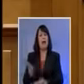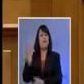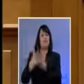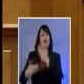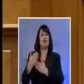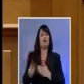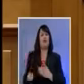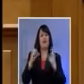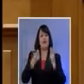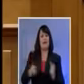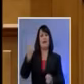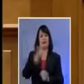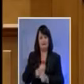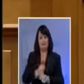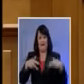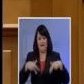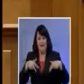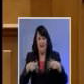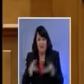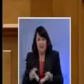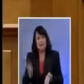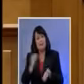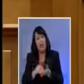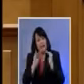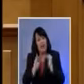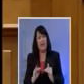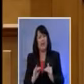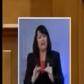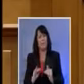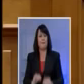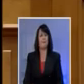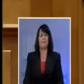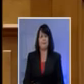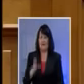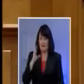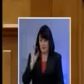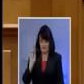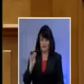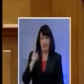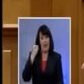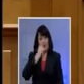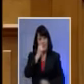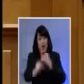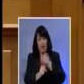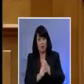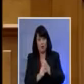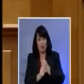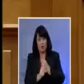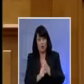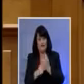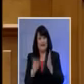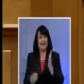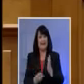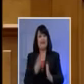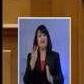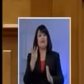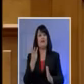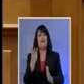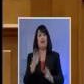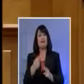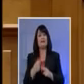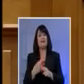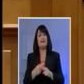εξουσία, παρά το γεγονός ότι μέσα σε ένα χρόνο, σε τρεις διαδοχικές κρίσιμες αναμετρήσεις,